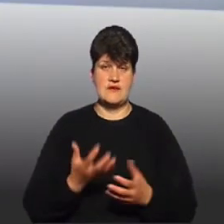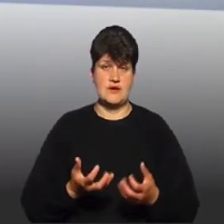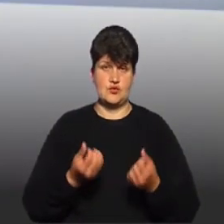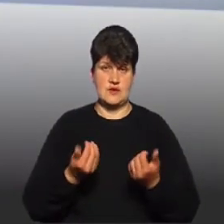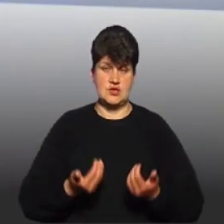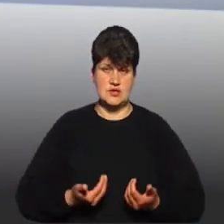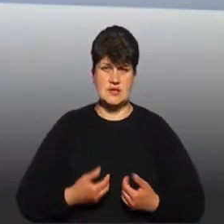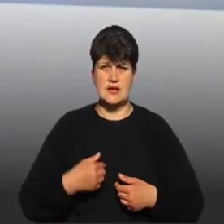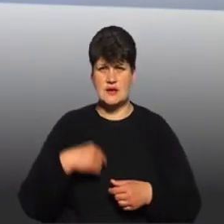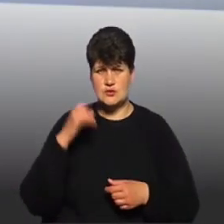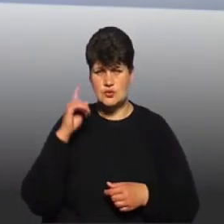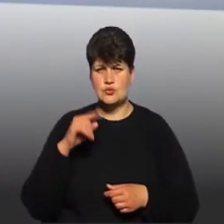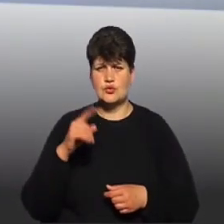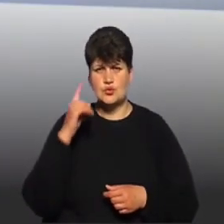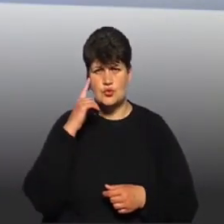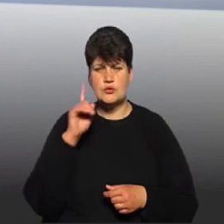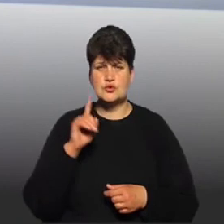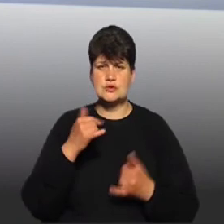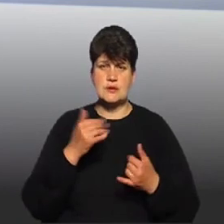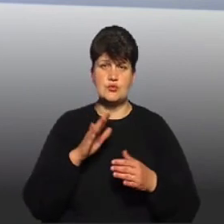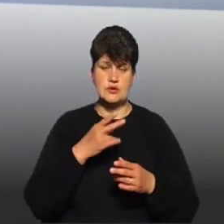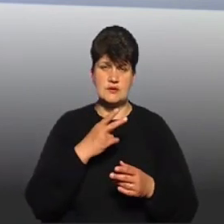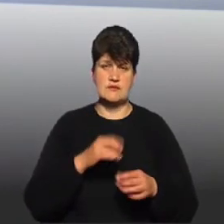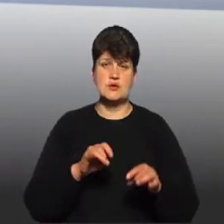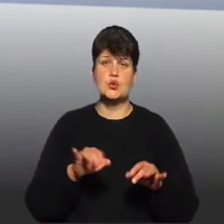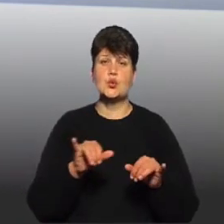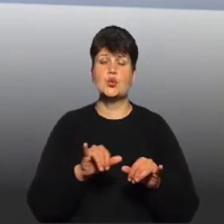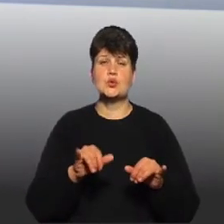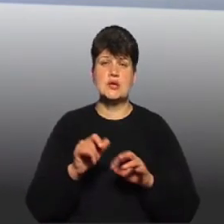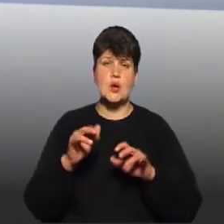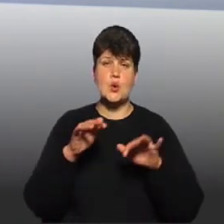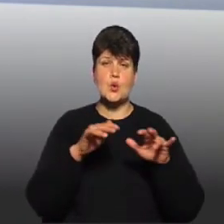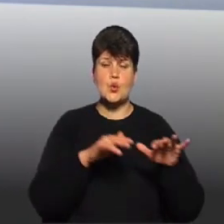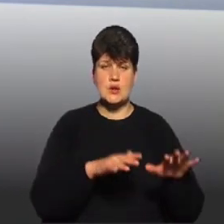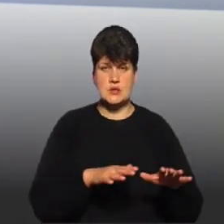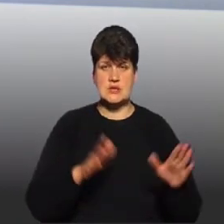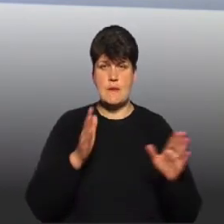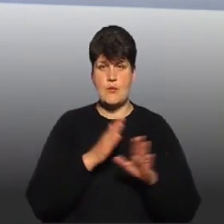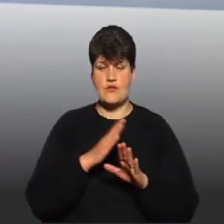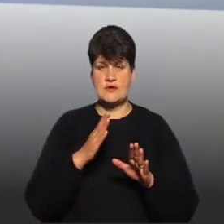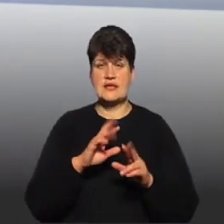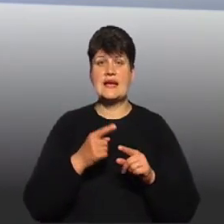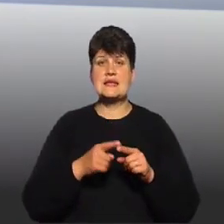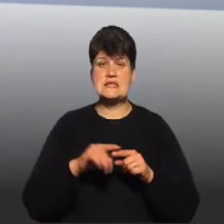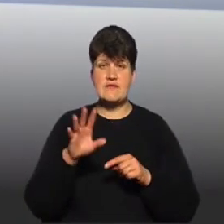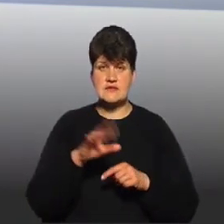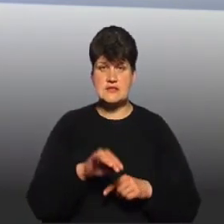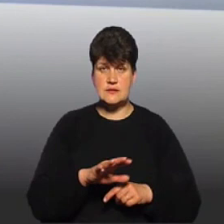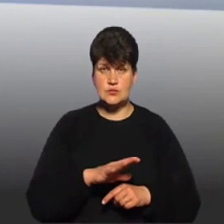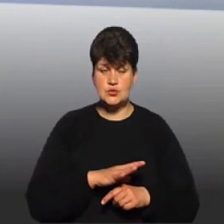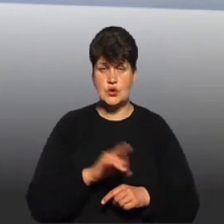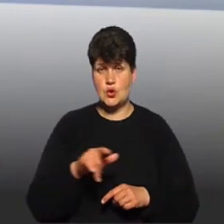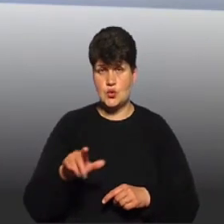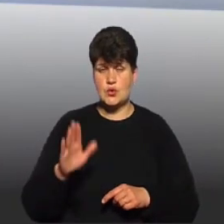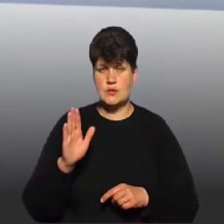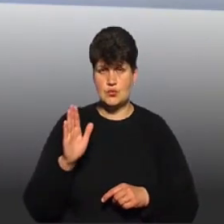зараз буде визначено дійсно, куди рухалося атмосферне повітря, як це все відбувалося, і людям будуть